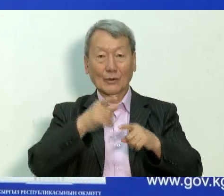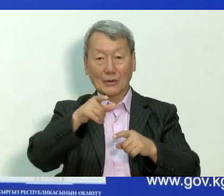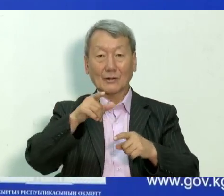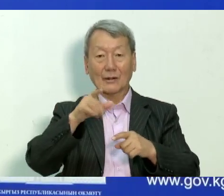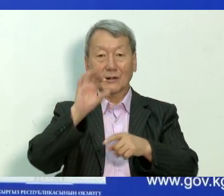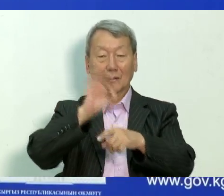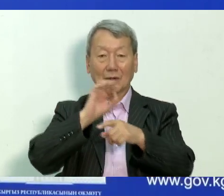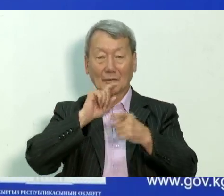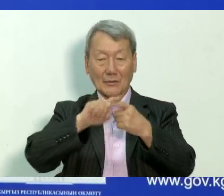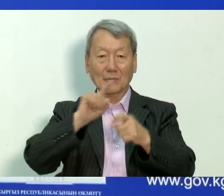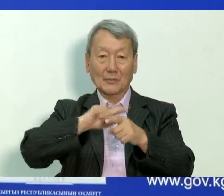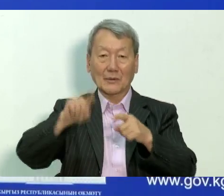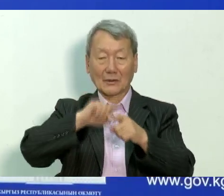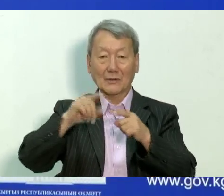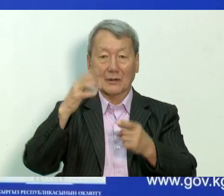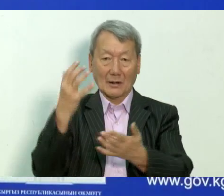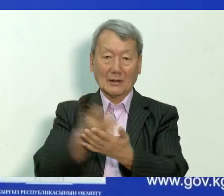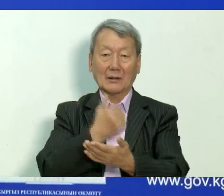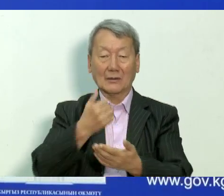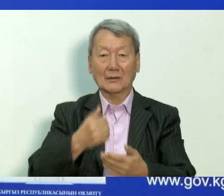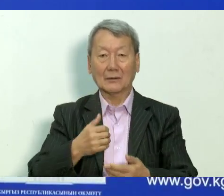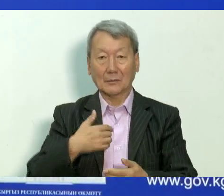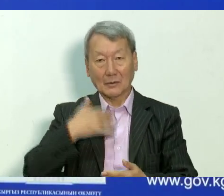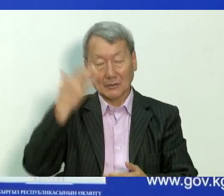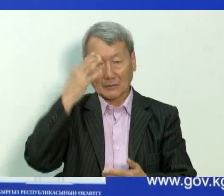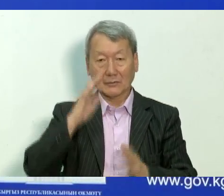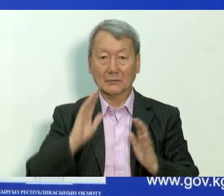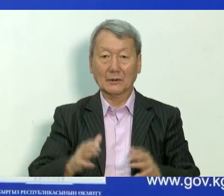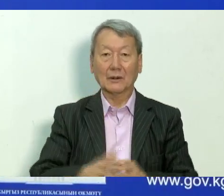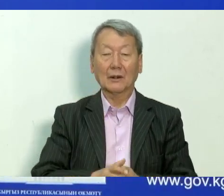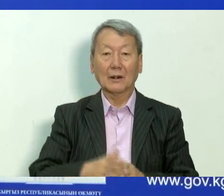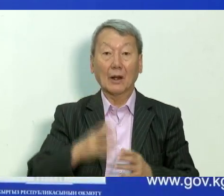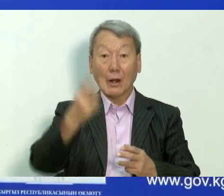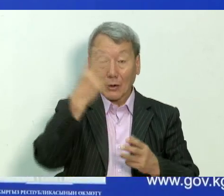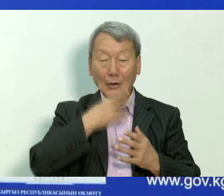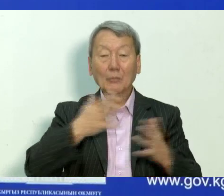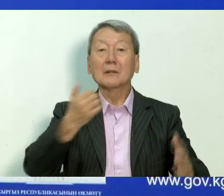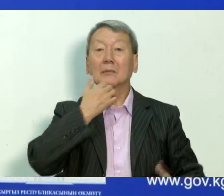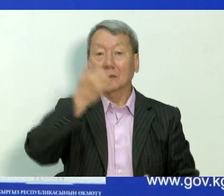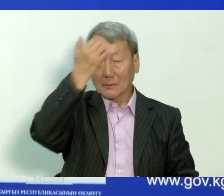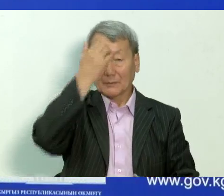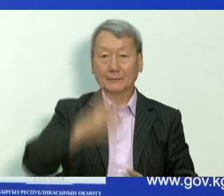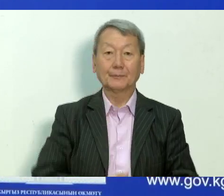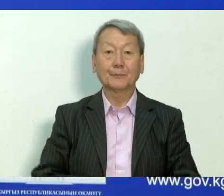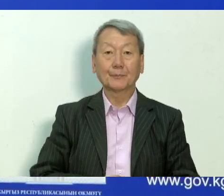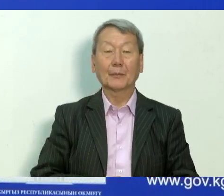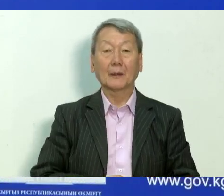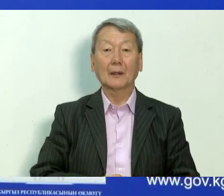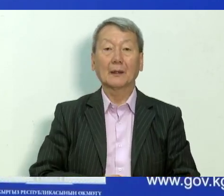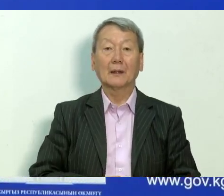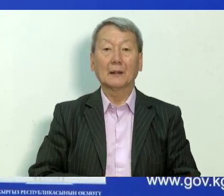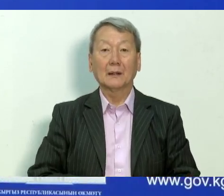илдетти тез аранын ичинде жеңүүгө жетишебиз деп ойлойм. Көңүл бурганыңыздарга рахмат.